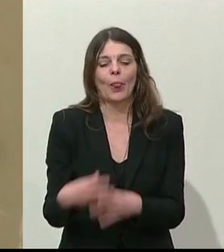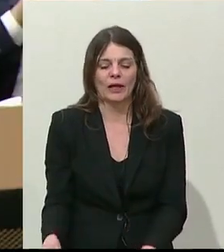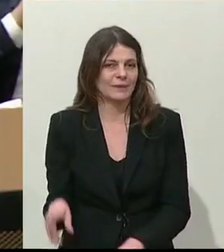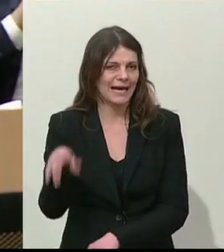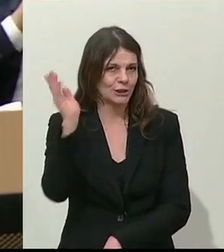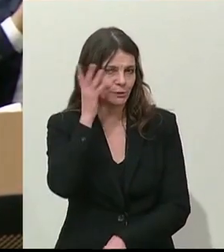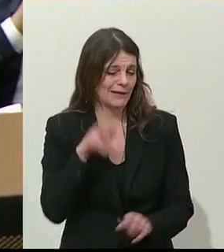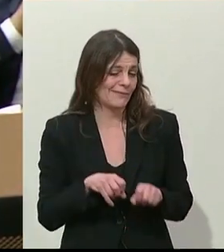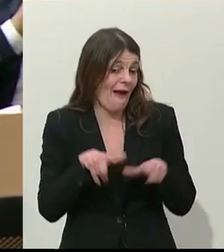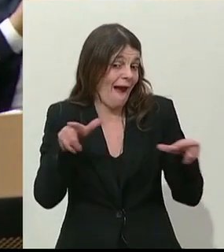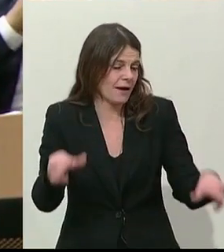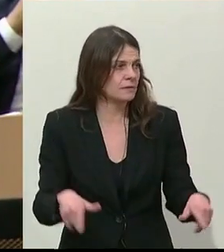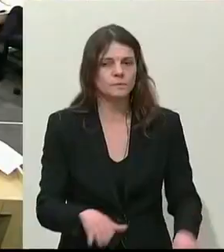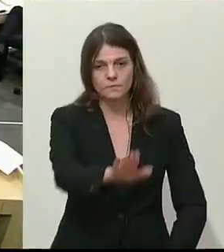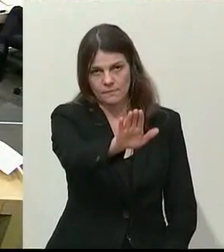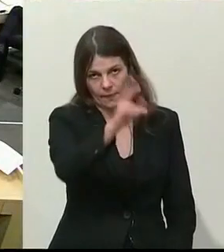schon die...